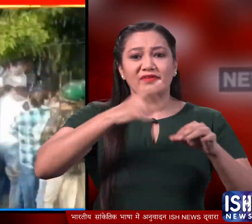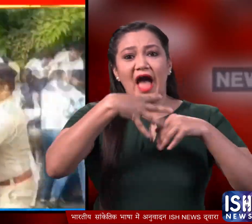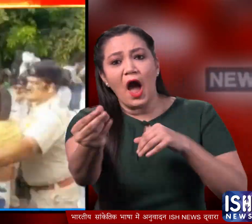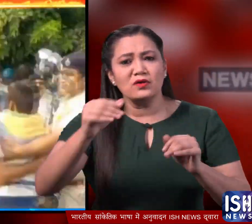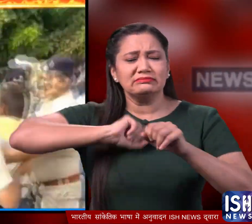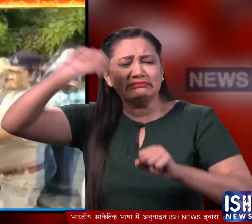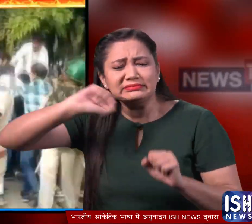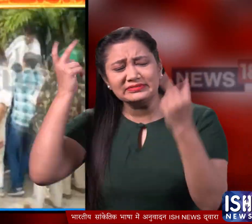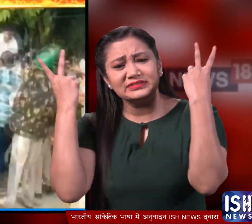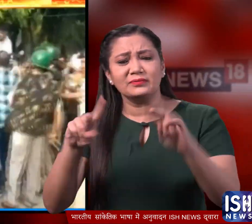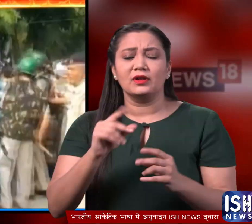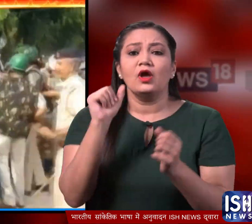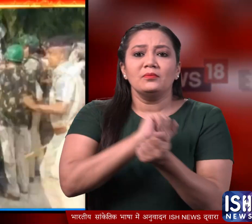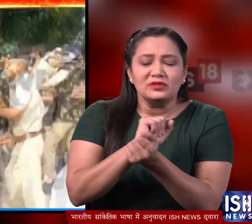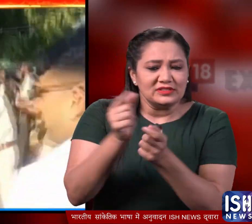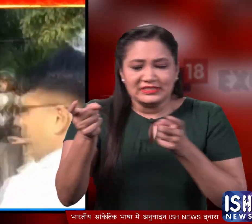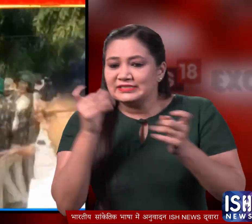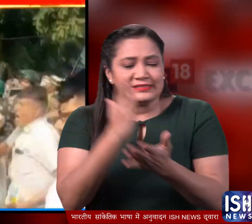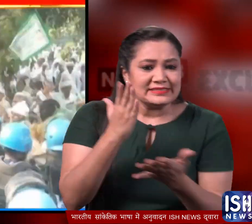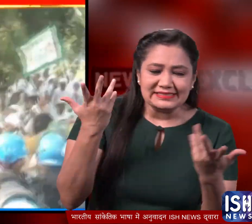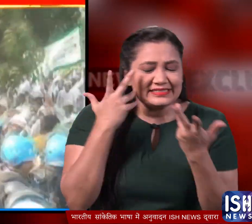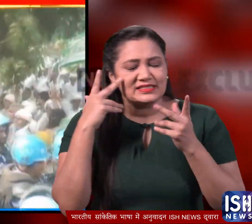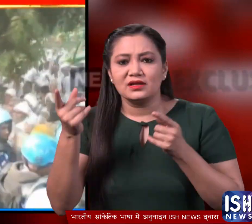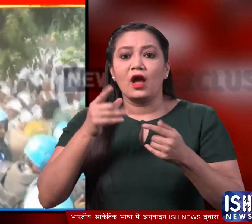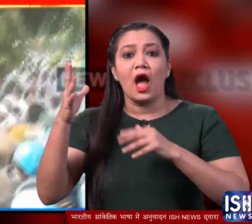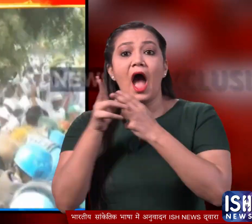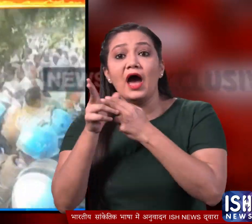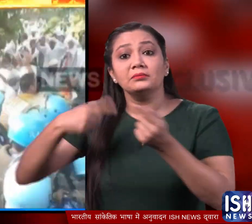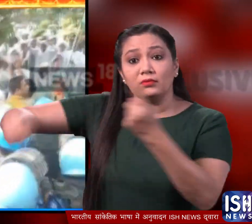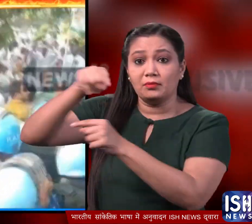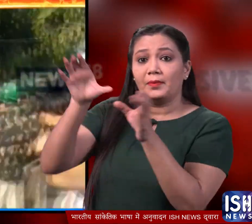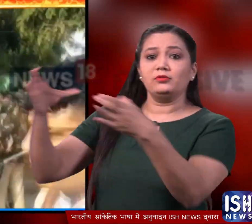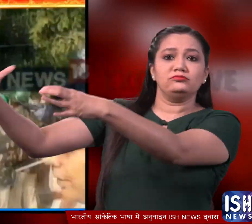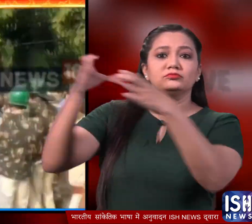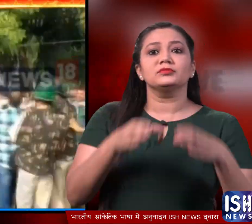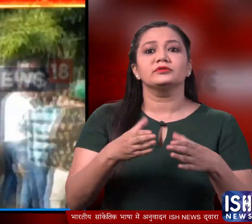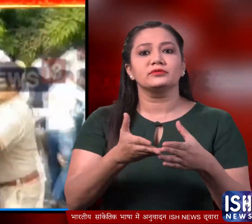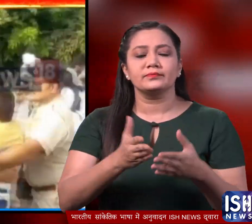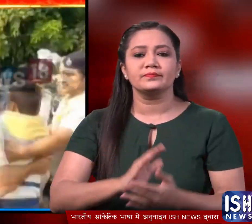تو ہنگامہ شروع ہو گیا پولیس والوں کو ہنگامہ بند کرانے کے لیے ارد سینک بل کے جوان بلانے پڑے